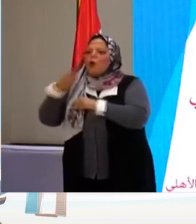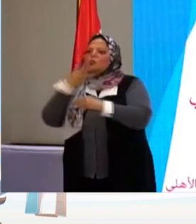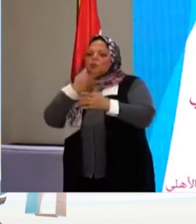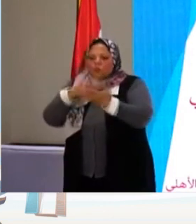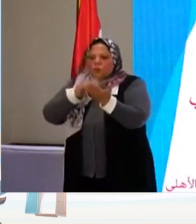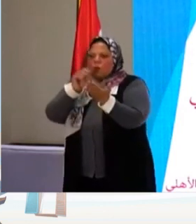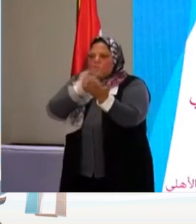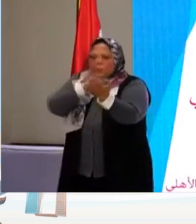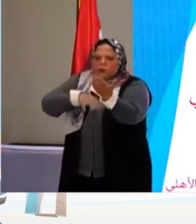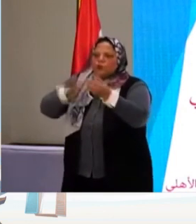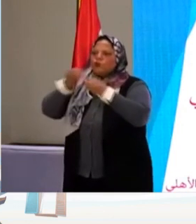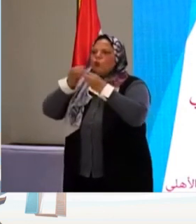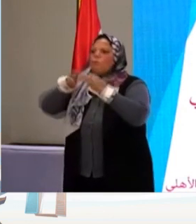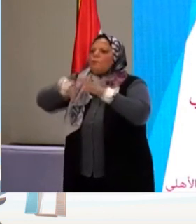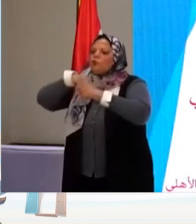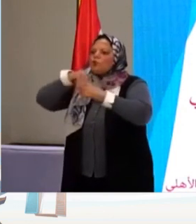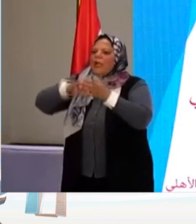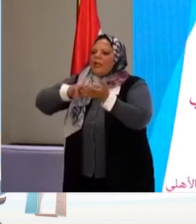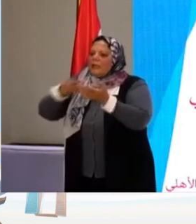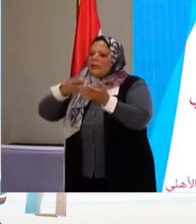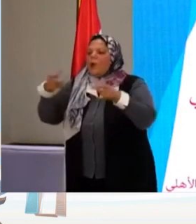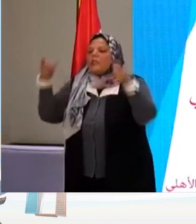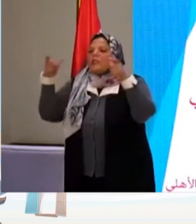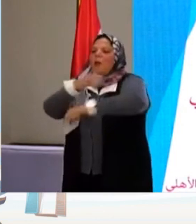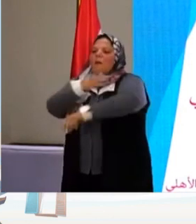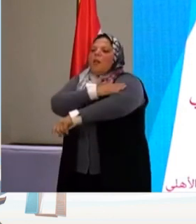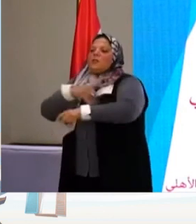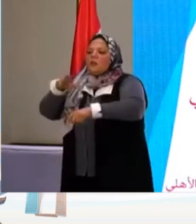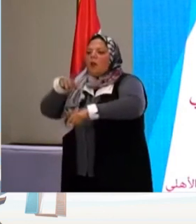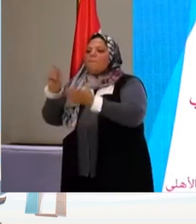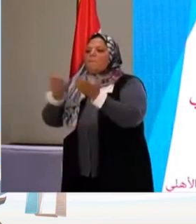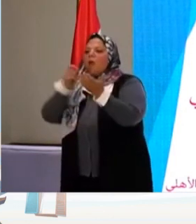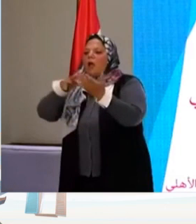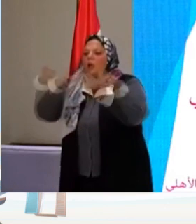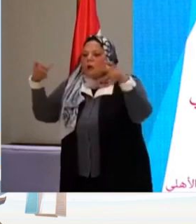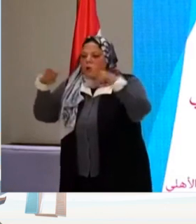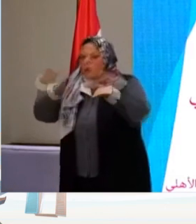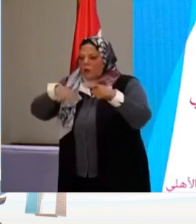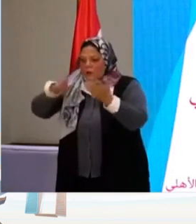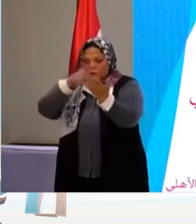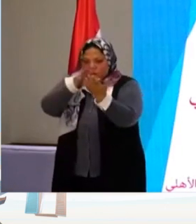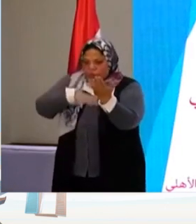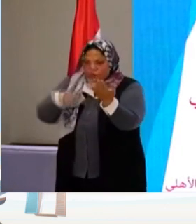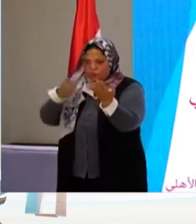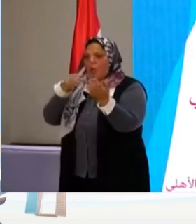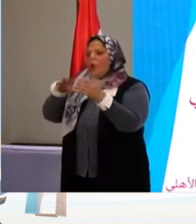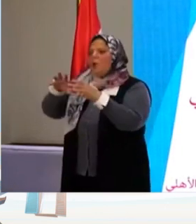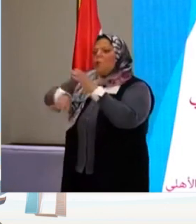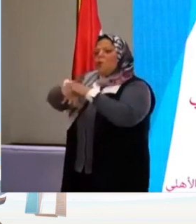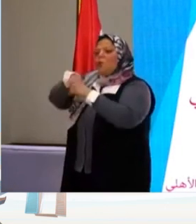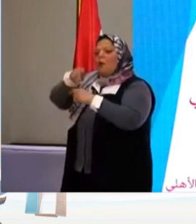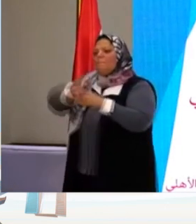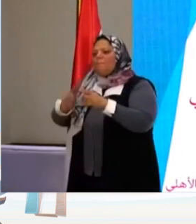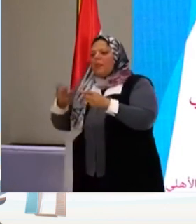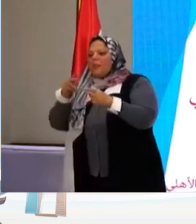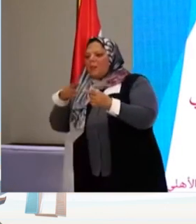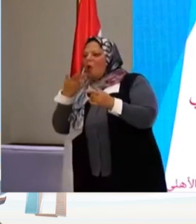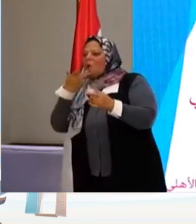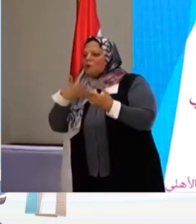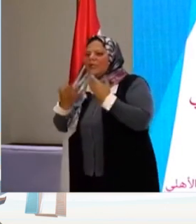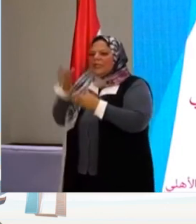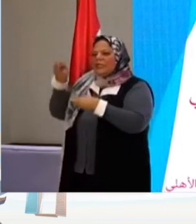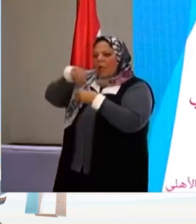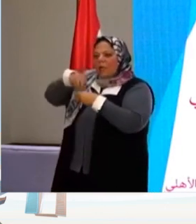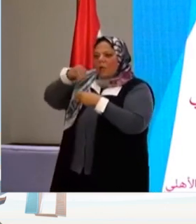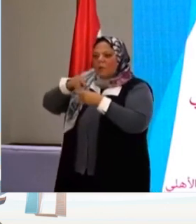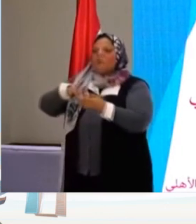الجائحه. تقدر توفر اوضاعها الكترونيا ان هي تسجل الكترونيا، انما اجراءات توفير الاوضاع بتقتضي